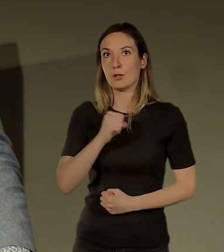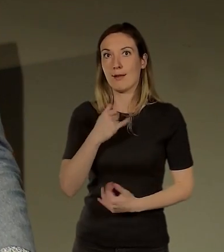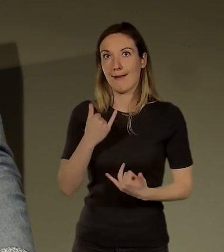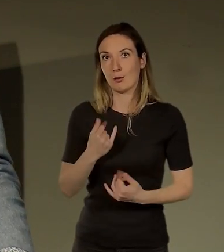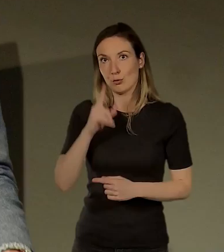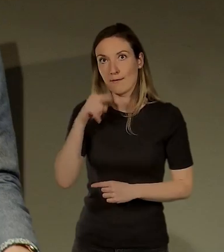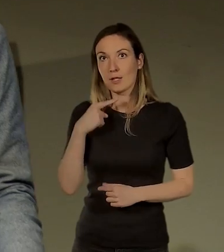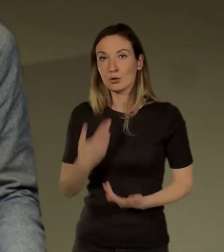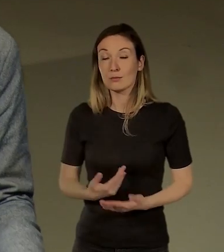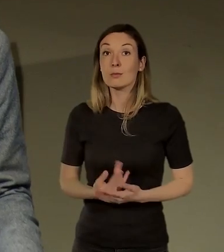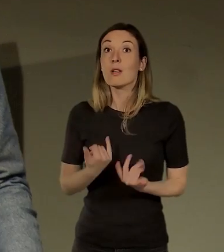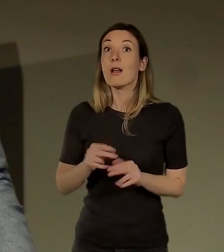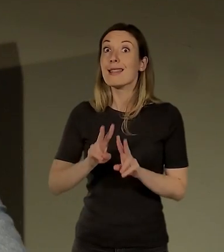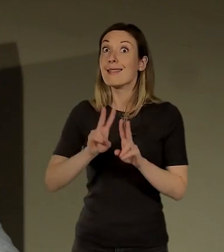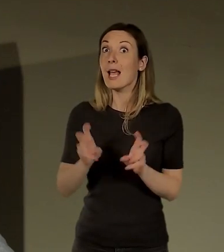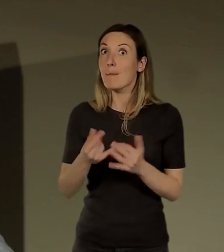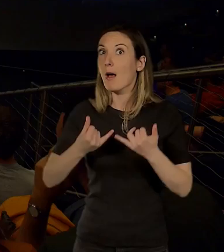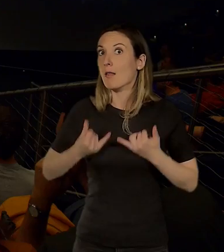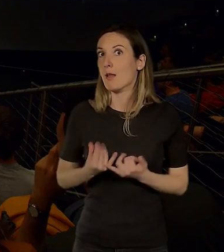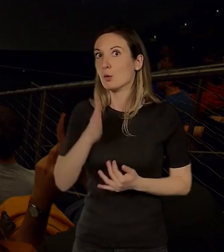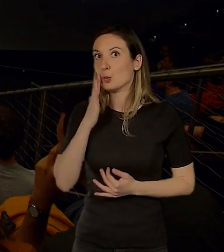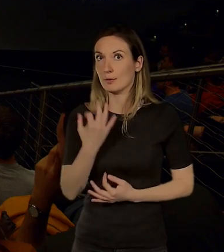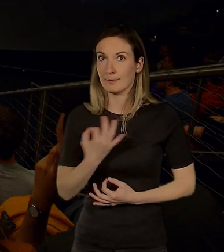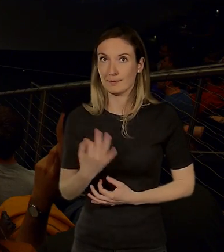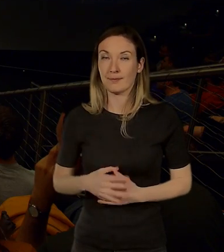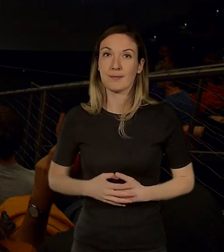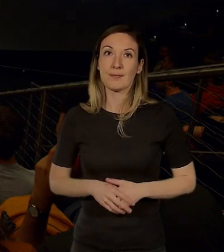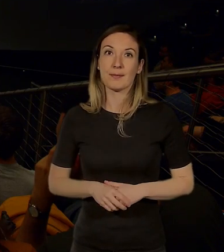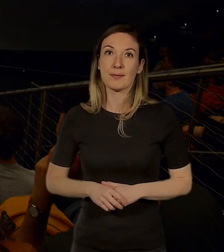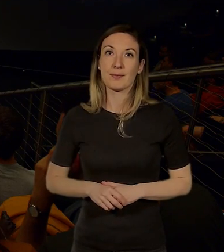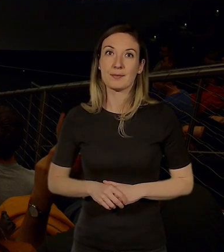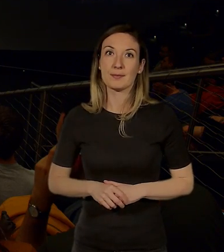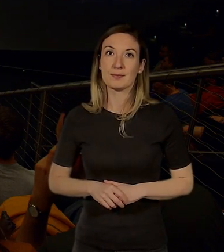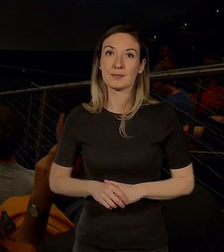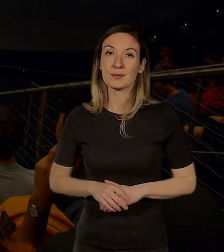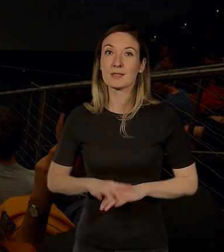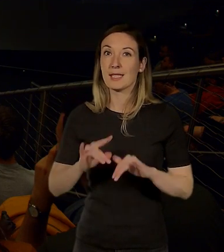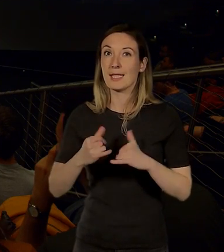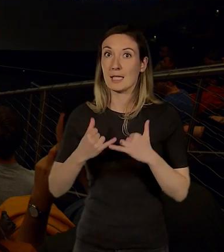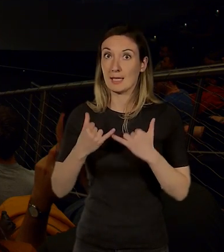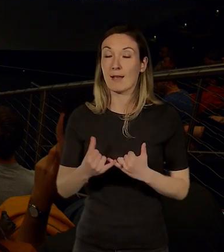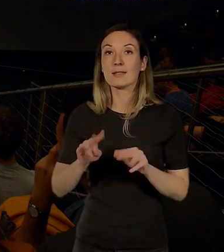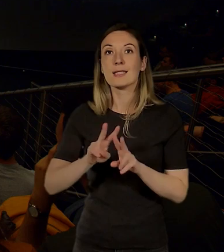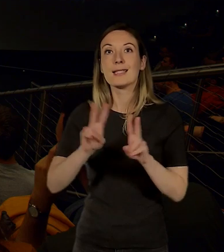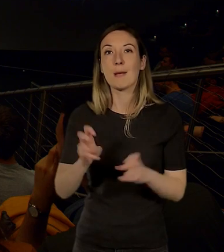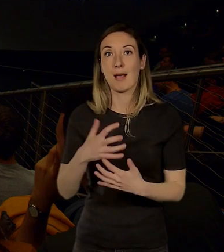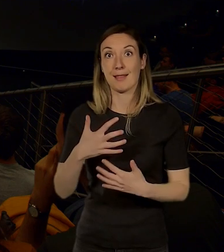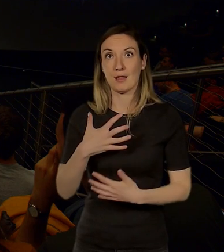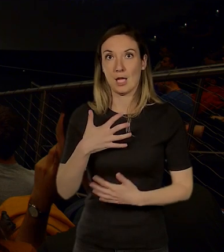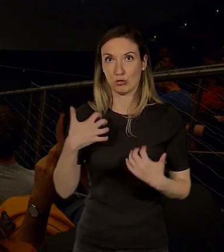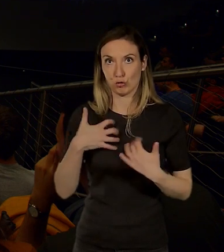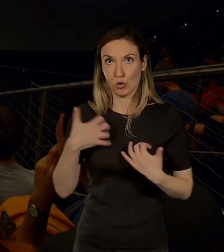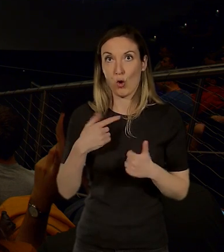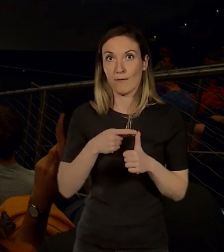tématu se po dnešním večeru začne v Praze diskutovat? Dneska se vrhneme na Těšnov a magistrálu.